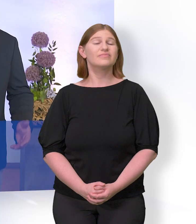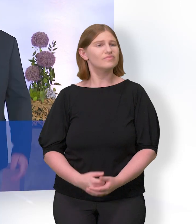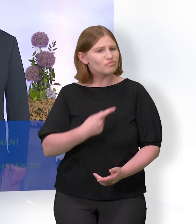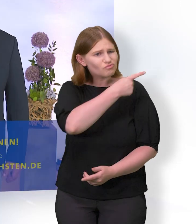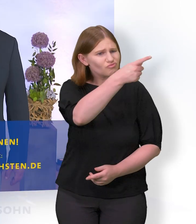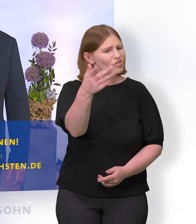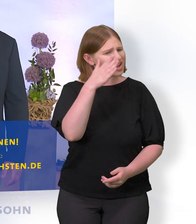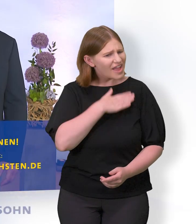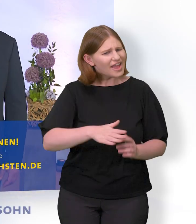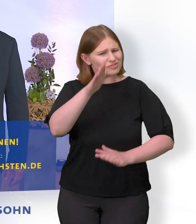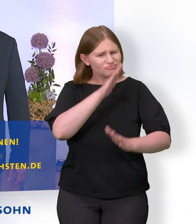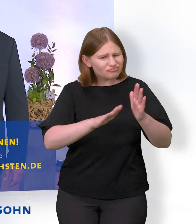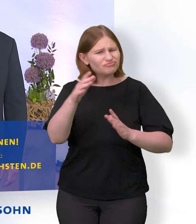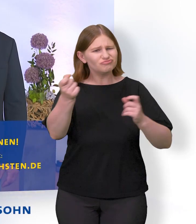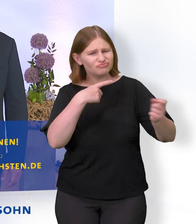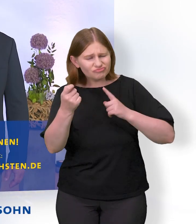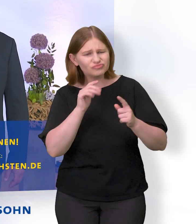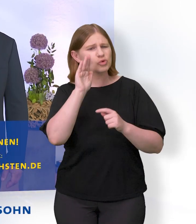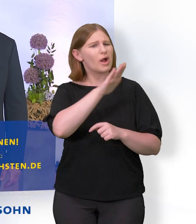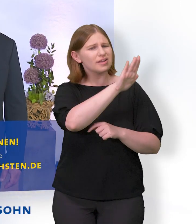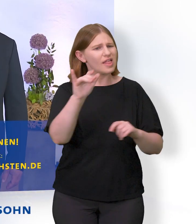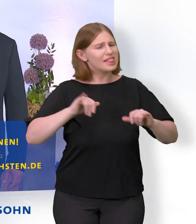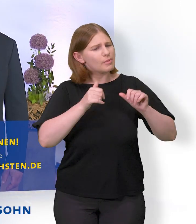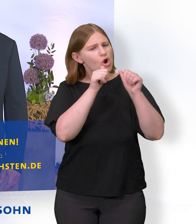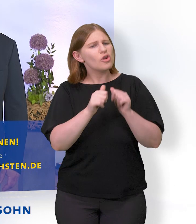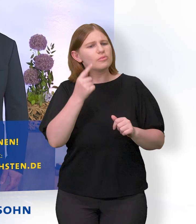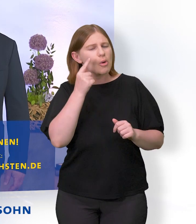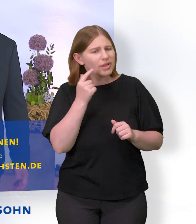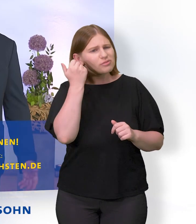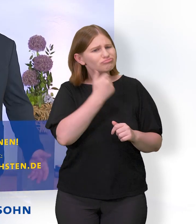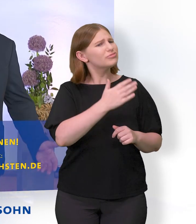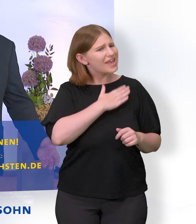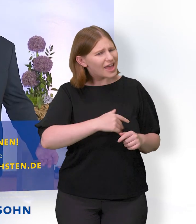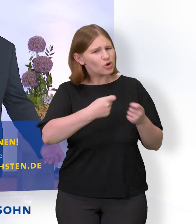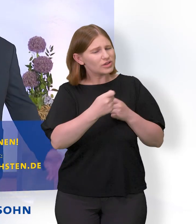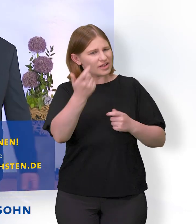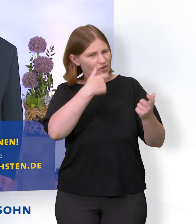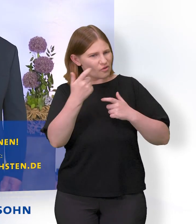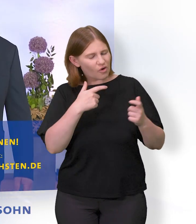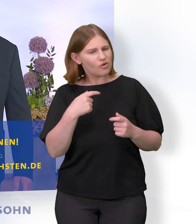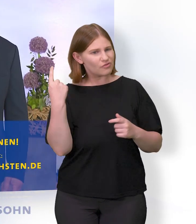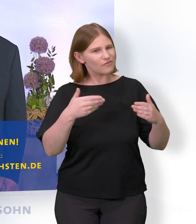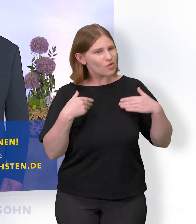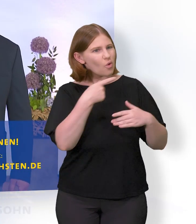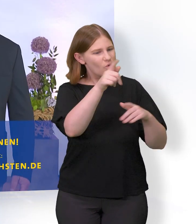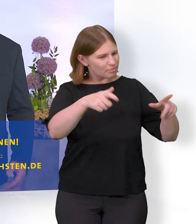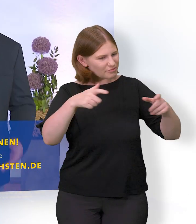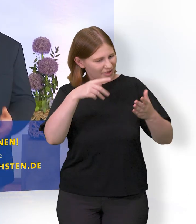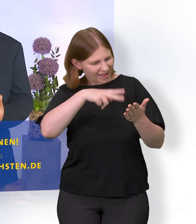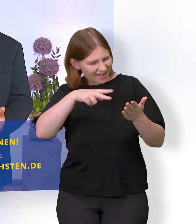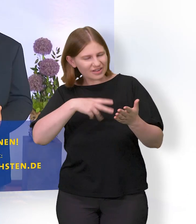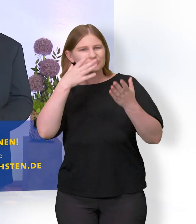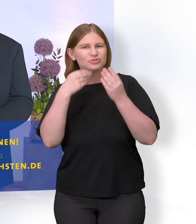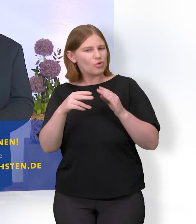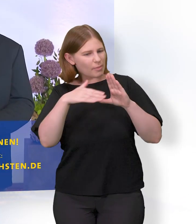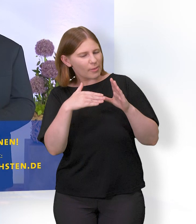Erzählen Sie uns gern von Ihren Glücksmomenten im Leben. Kontaktieren Sie uns. Wir freuen uns, von Ihnen zu hören und zu lesen. Und für diesen